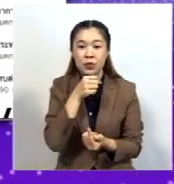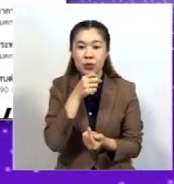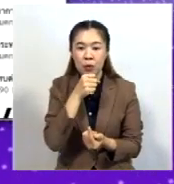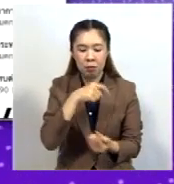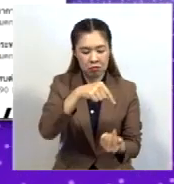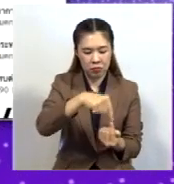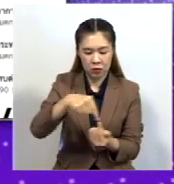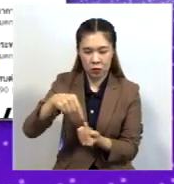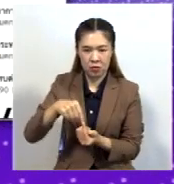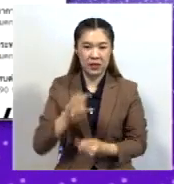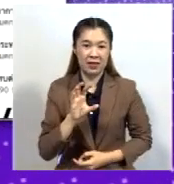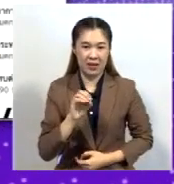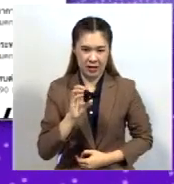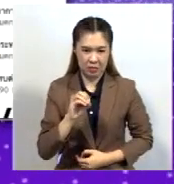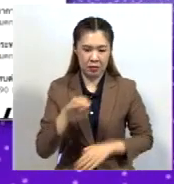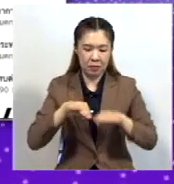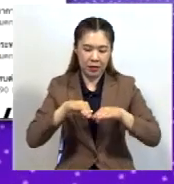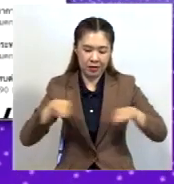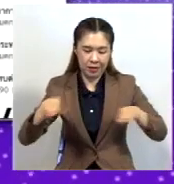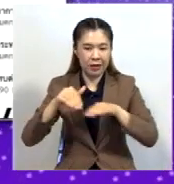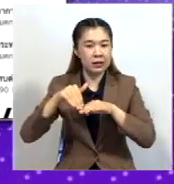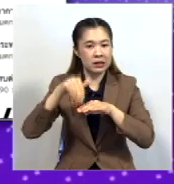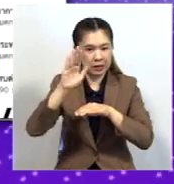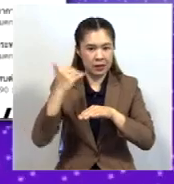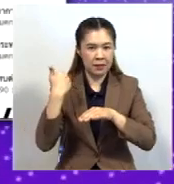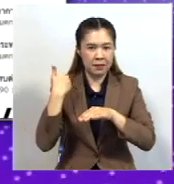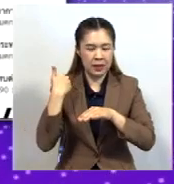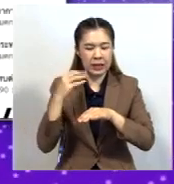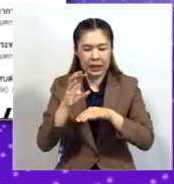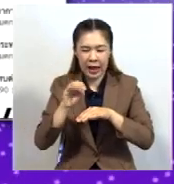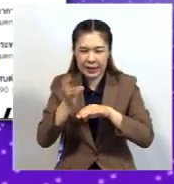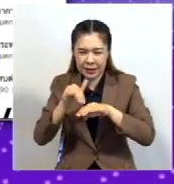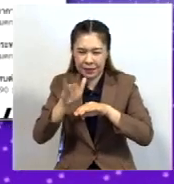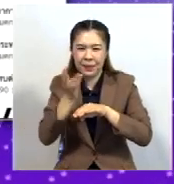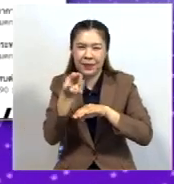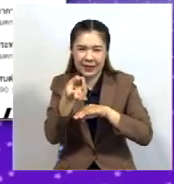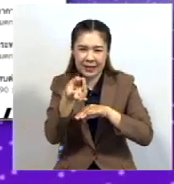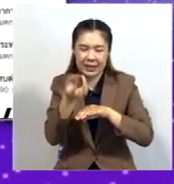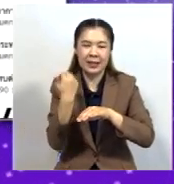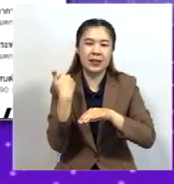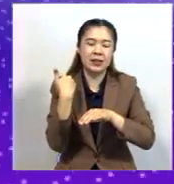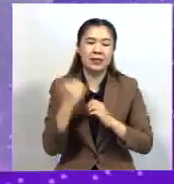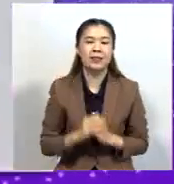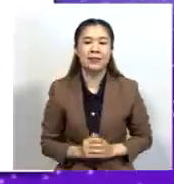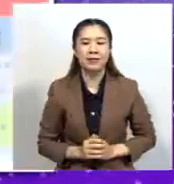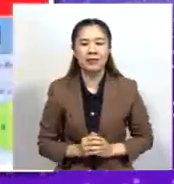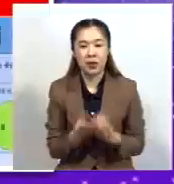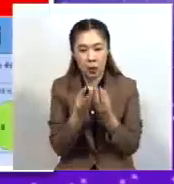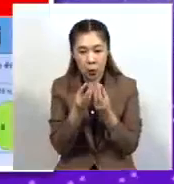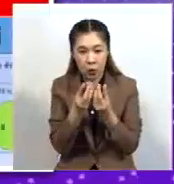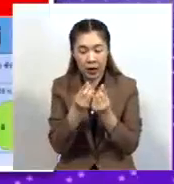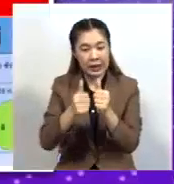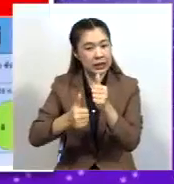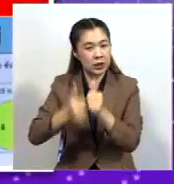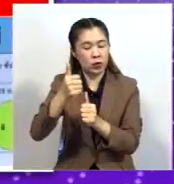พื้นที่ค่ะที่มีฝุ่นละอองสูงเกินมาตรฐานอาจจะเกิน50ไปนิดๆนึงก็มีนะคะตัวเลขที่สูงสุดเนี่